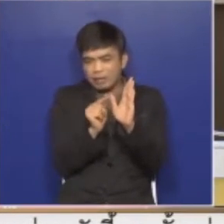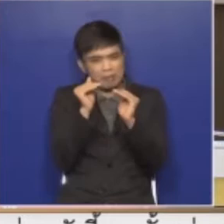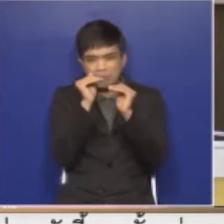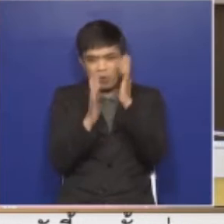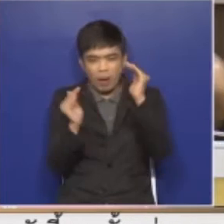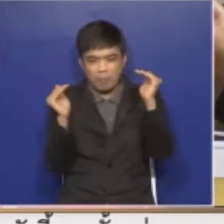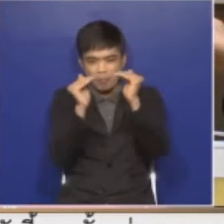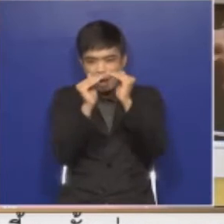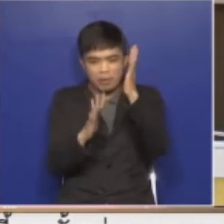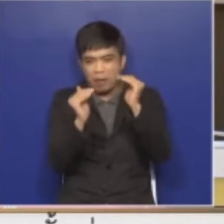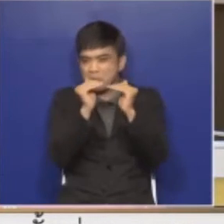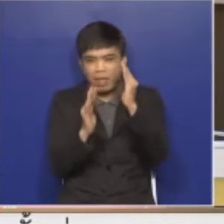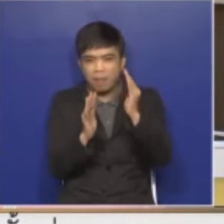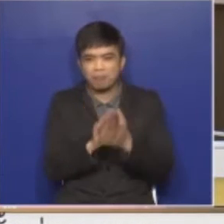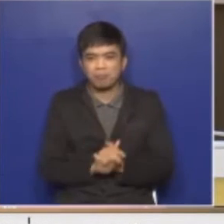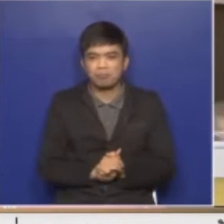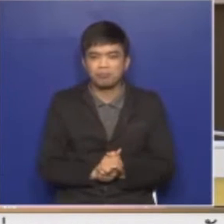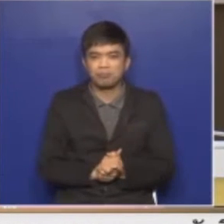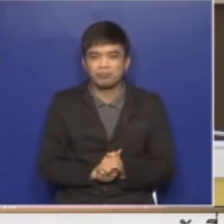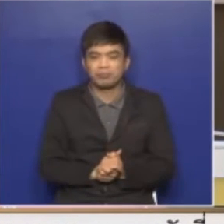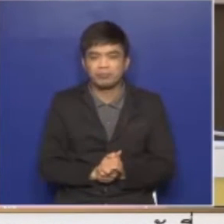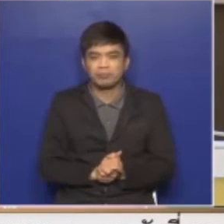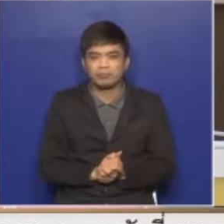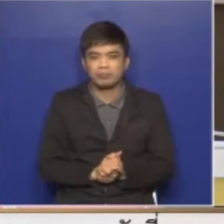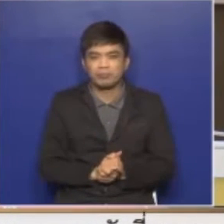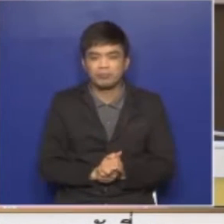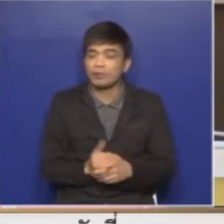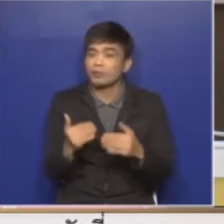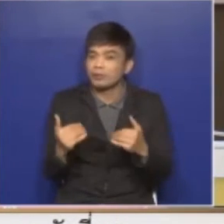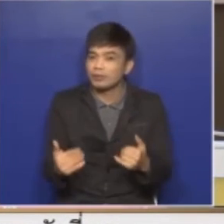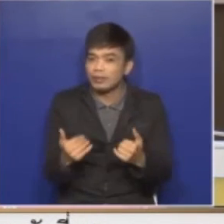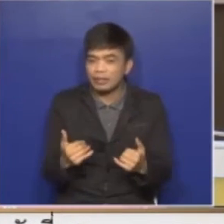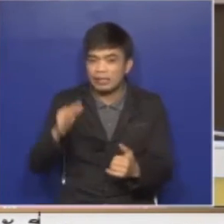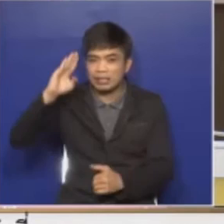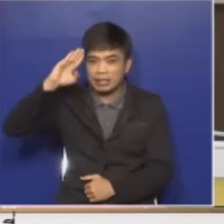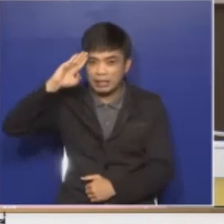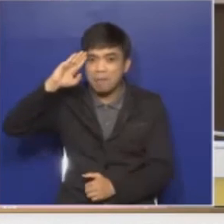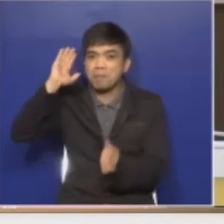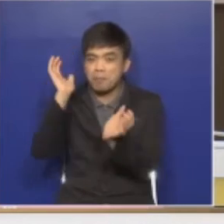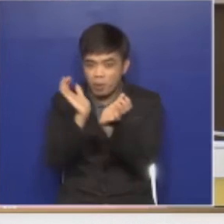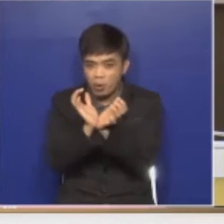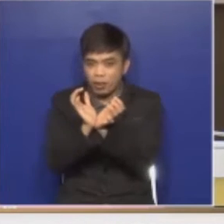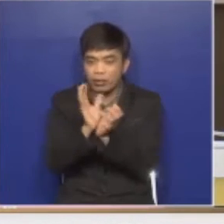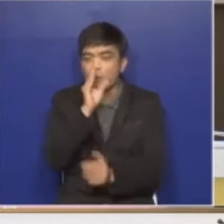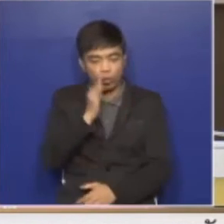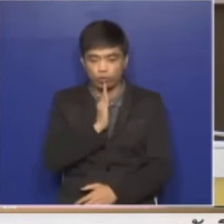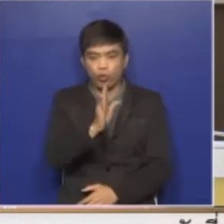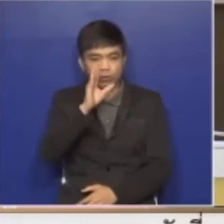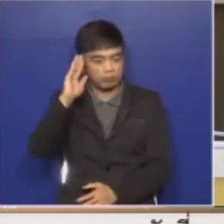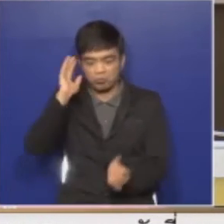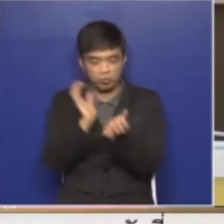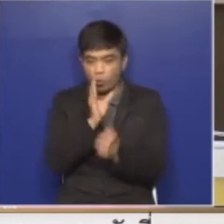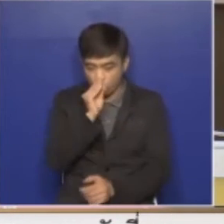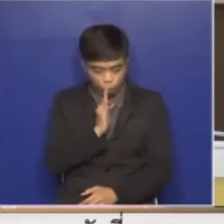อย่างยิ่งกับสถานเชื่อไหมครับว่าเดี๋ยวนี้เนี่ยตำรวจก็ว่ากันตรงๆบ้าจี้ไปใหญ่